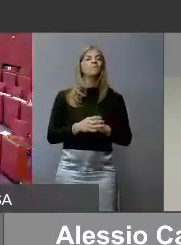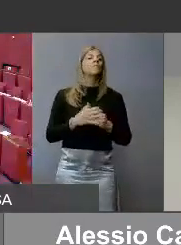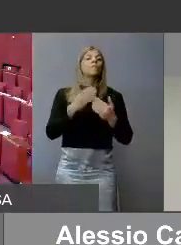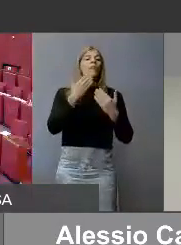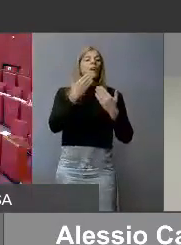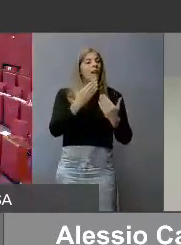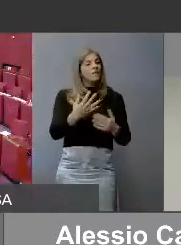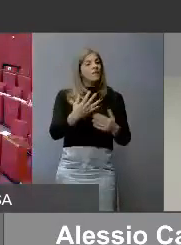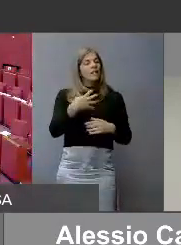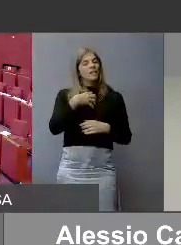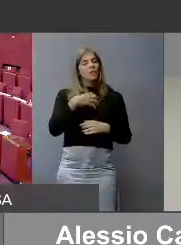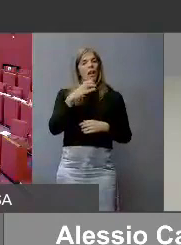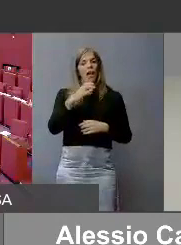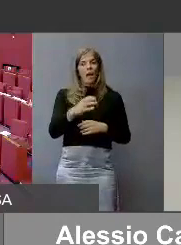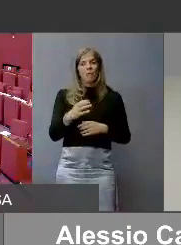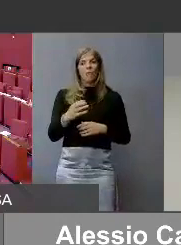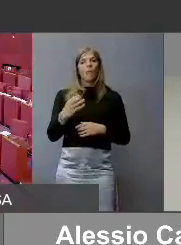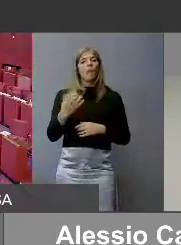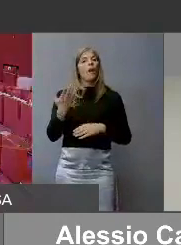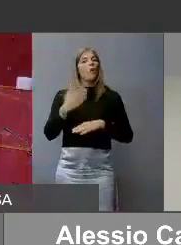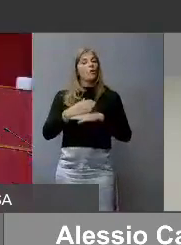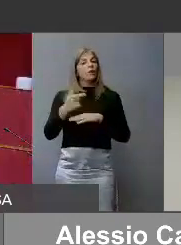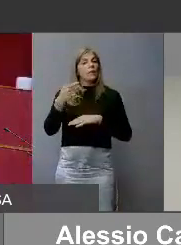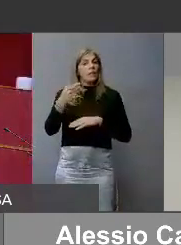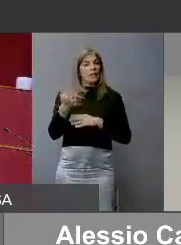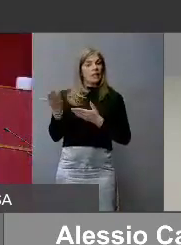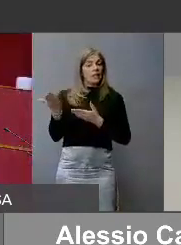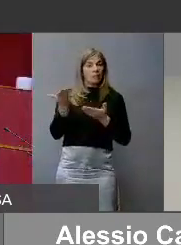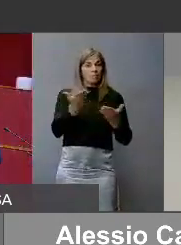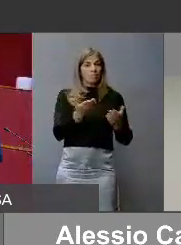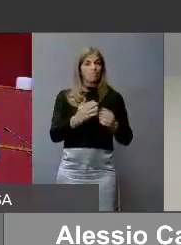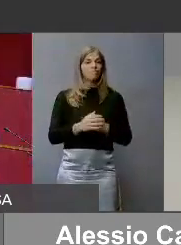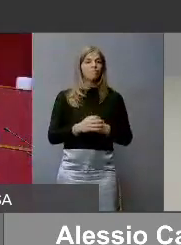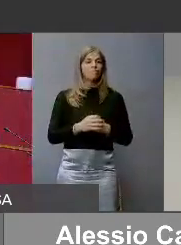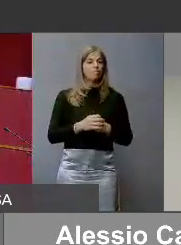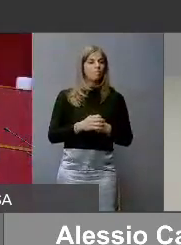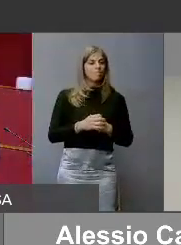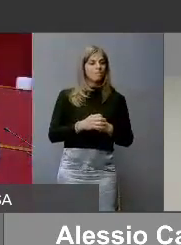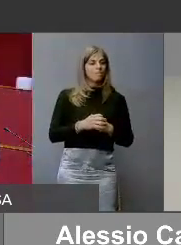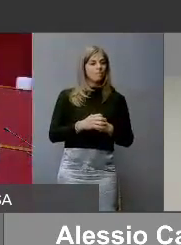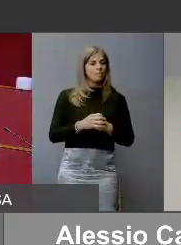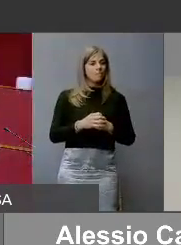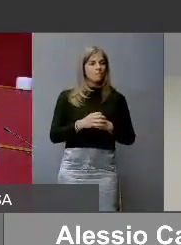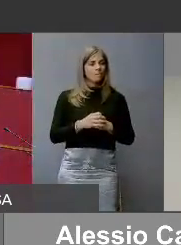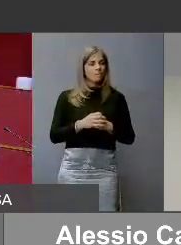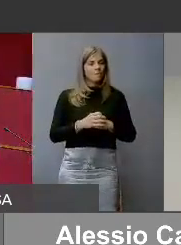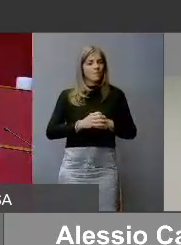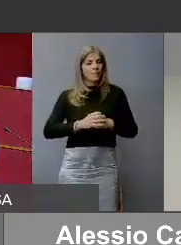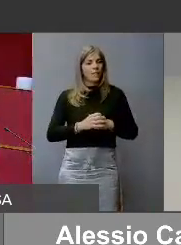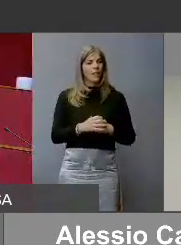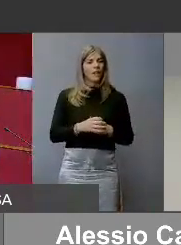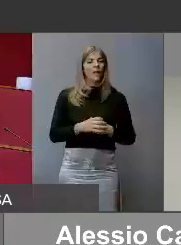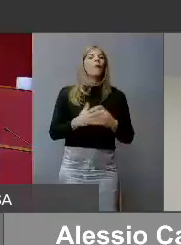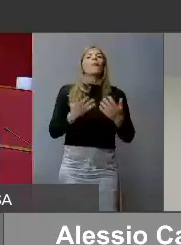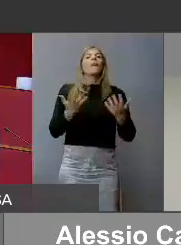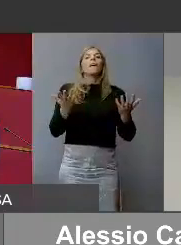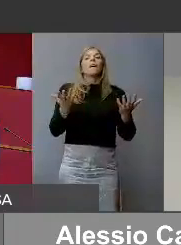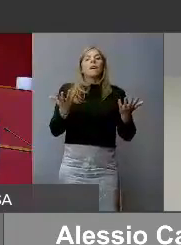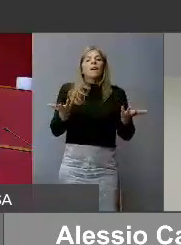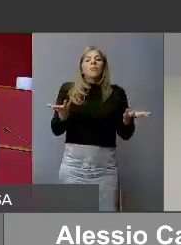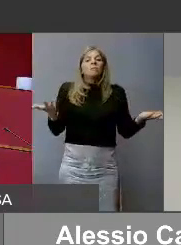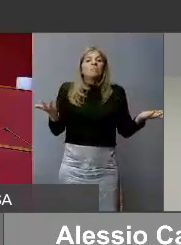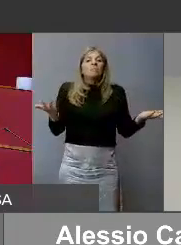grazie assessore casa ma consigliere terrin e prego per la replica ma sì come dire più che una replica non avendo ricevuto risposte